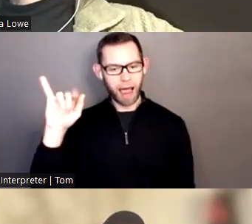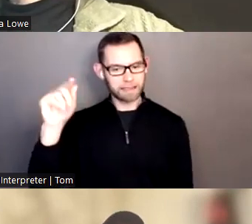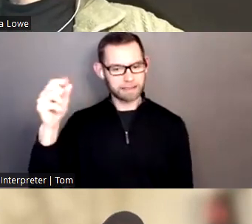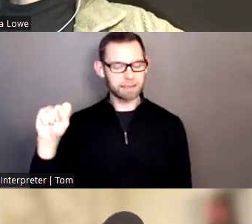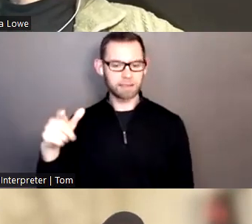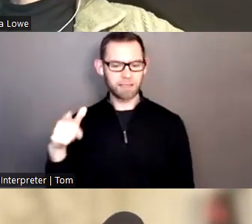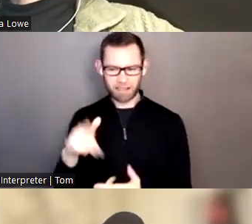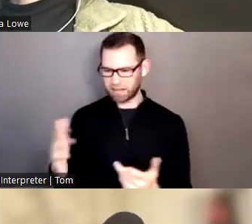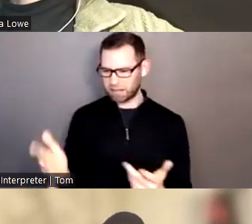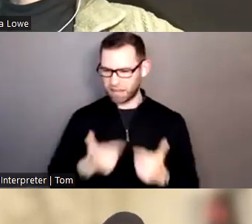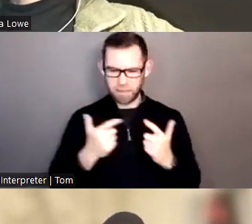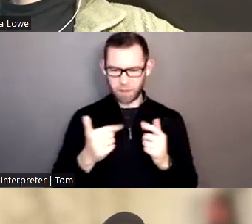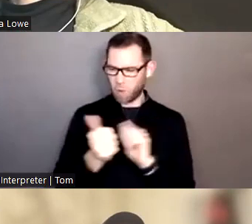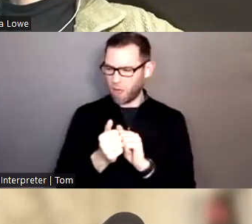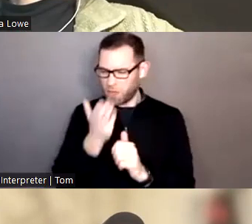dans situation ça chaque jour.